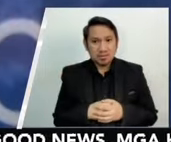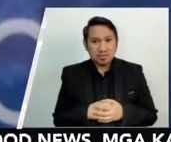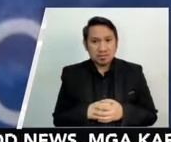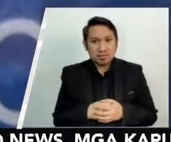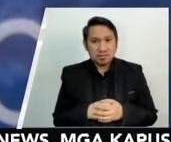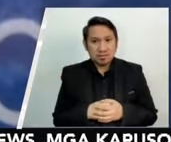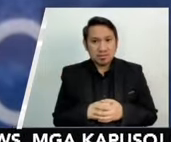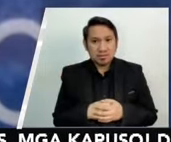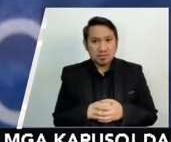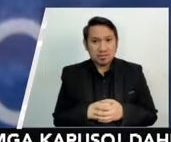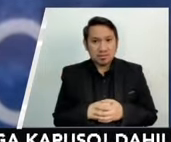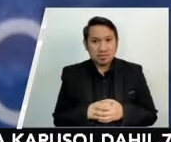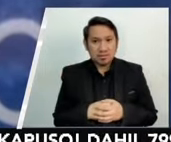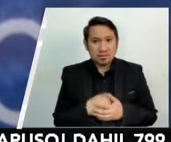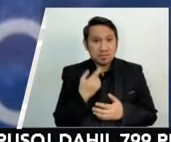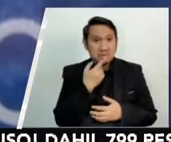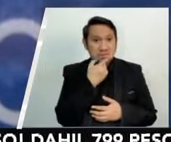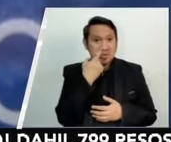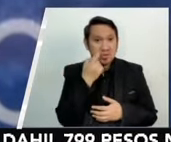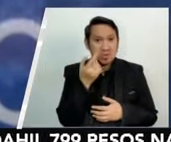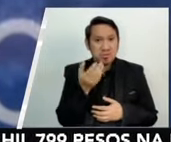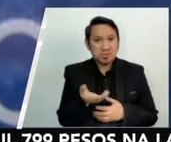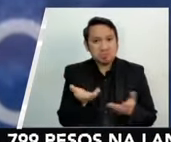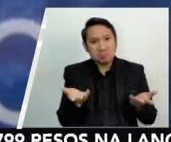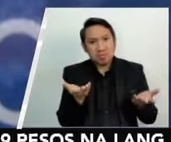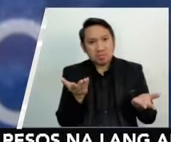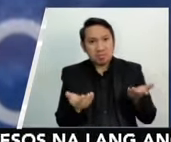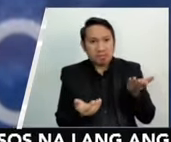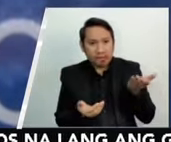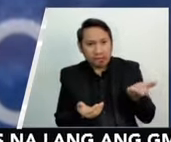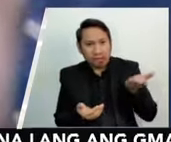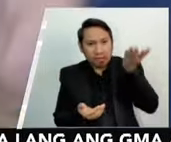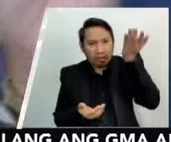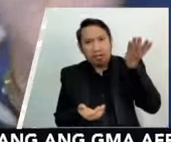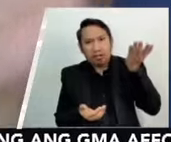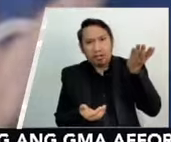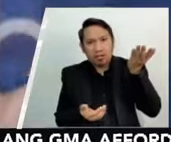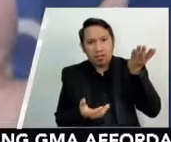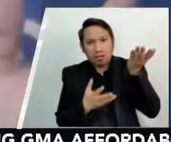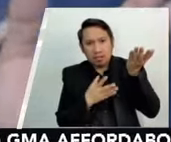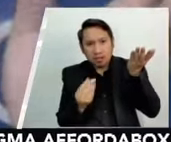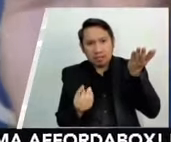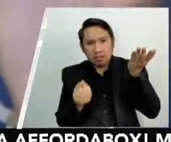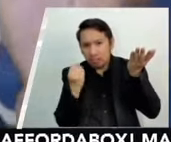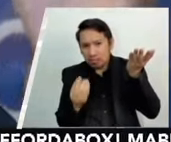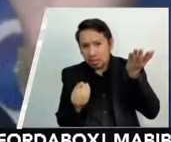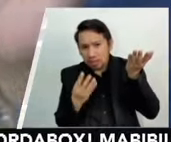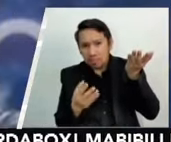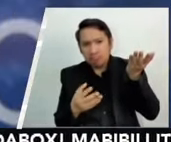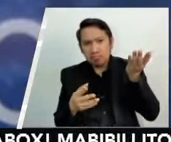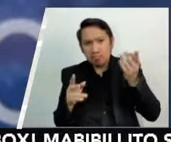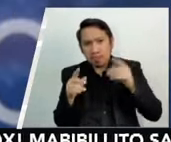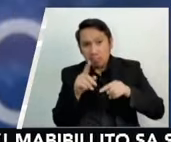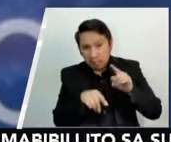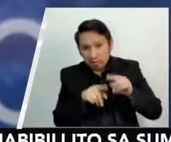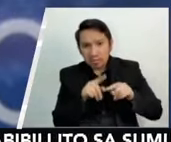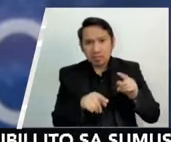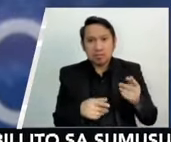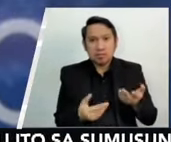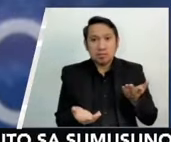being a high profile individual and having a lot of friends, probably that would